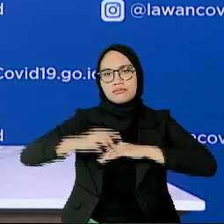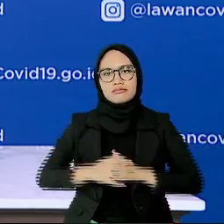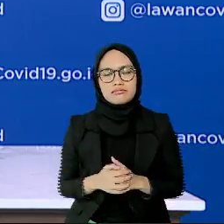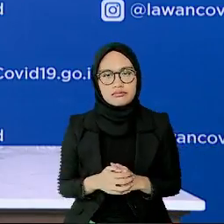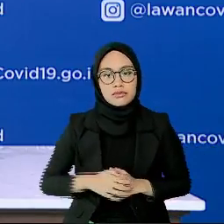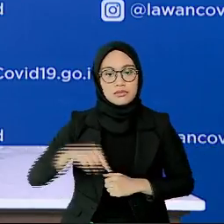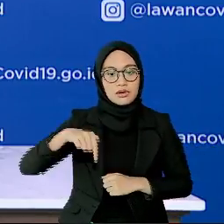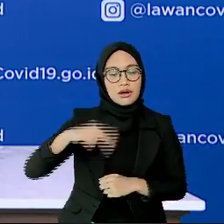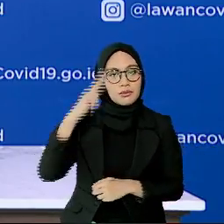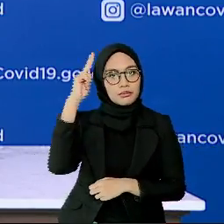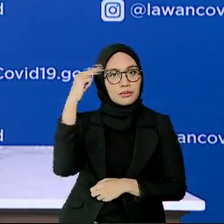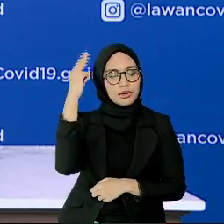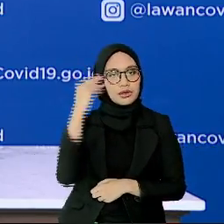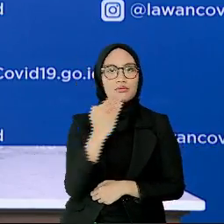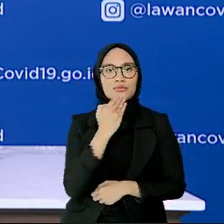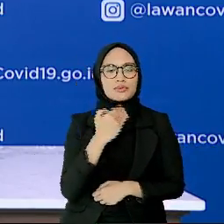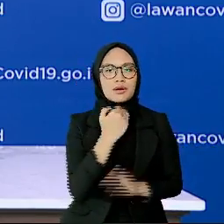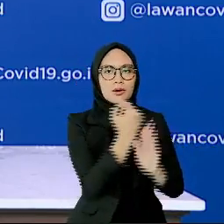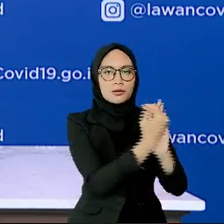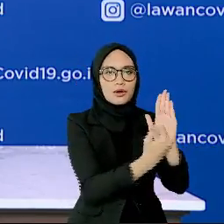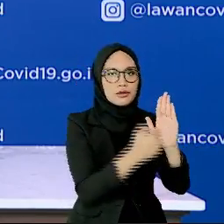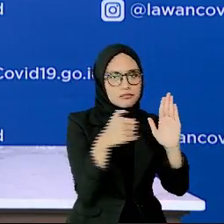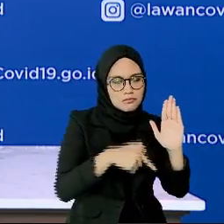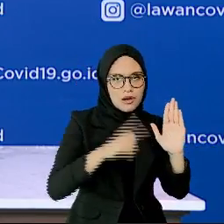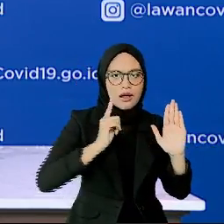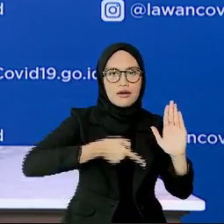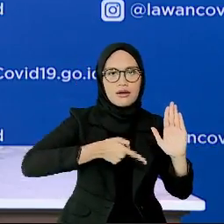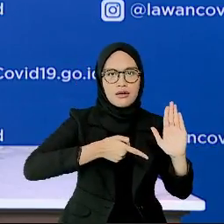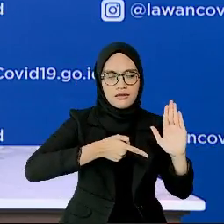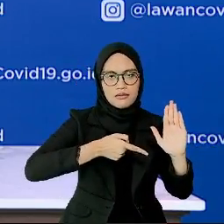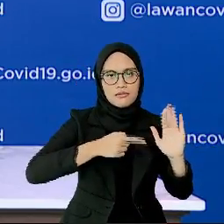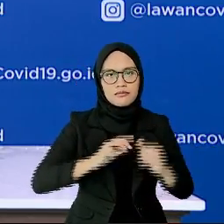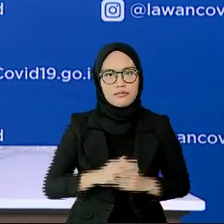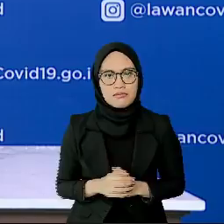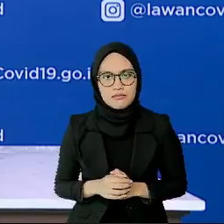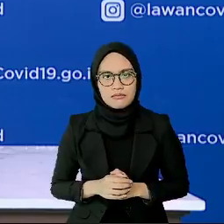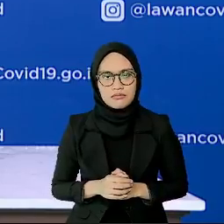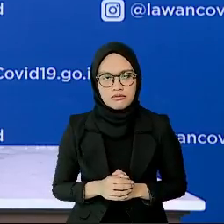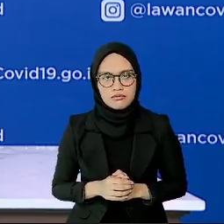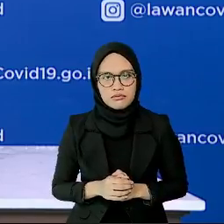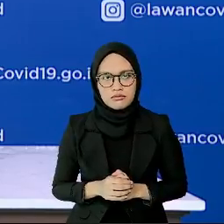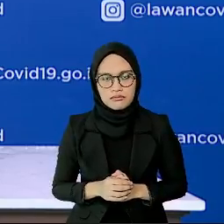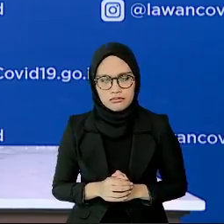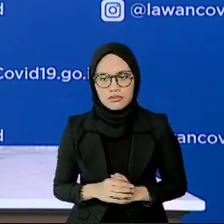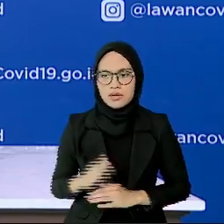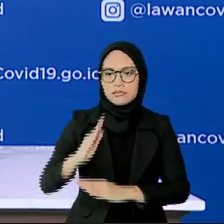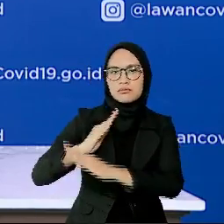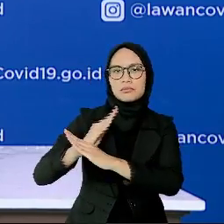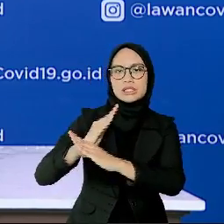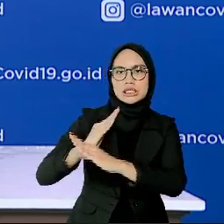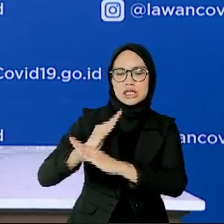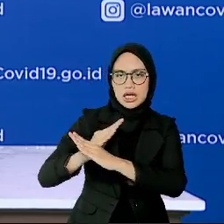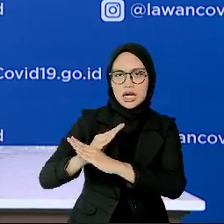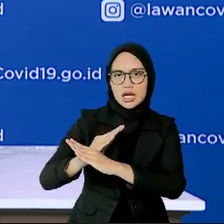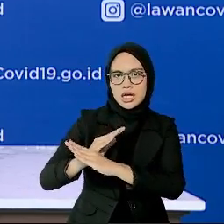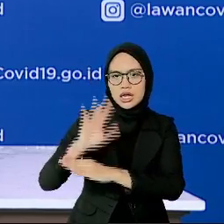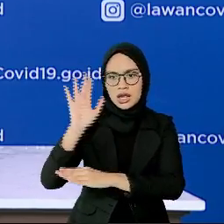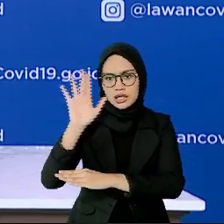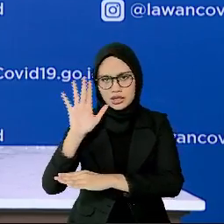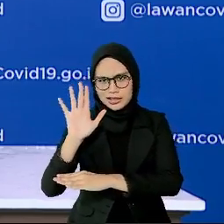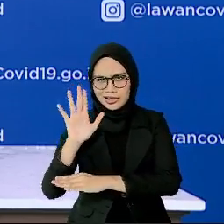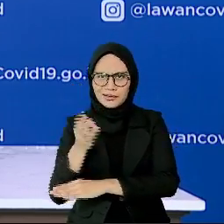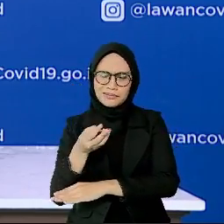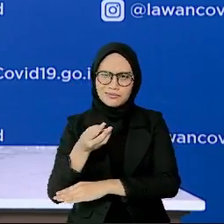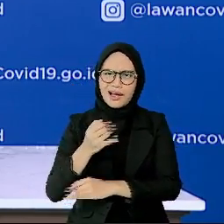menyusun strategi lintas kementerian dan lembaga untuk mengantisipasi lonjakan kasus menjelang libur akhir